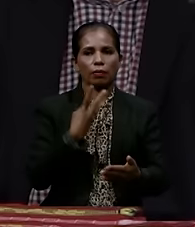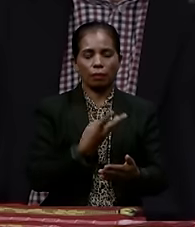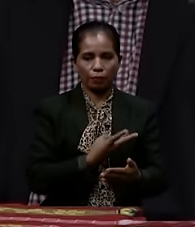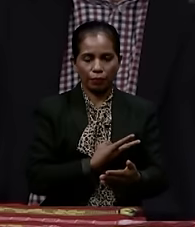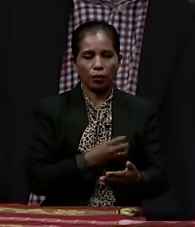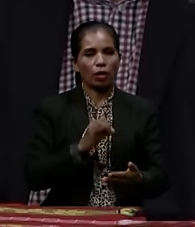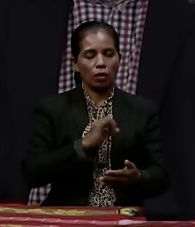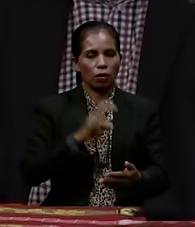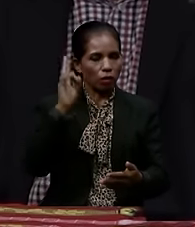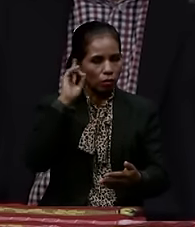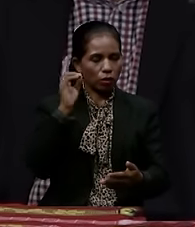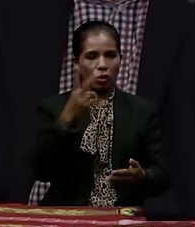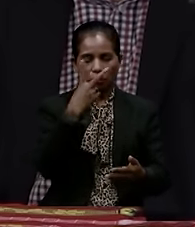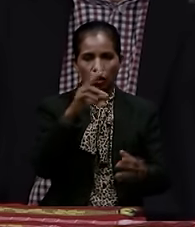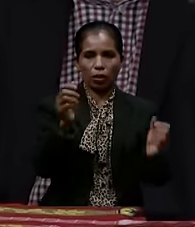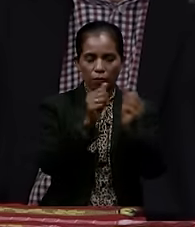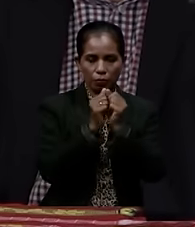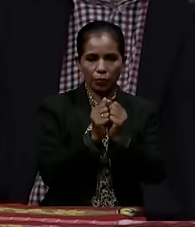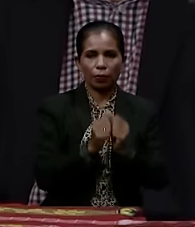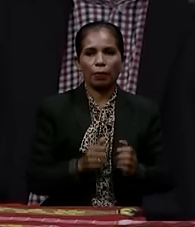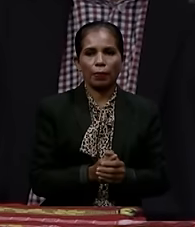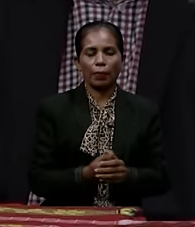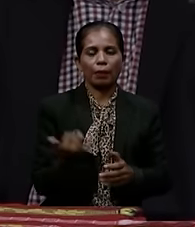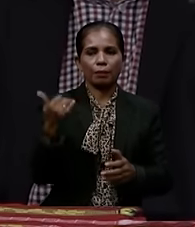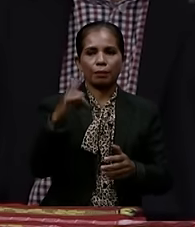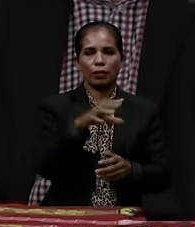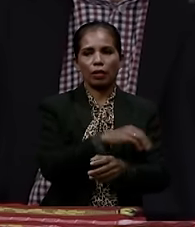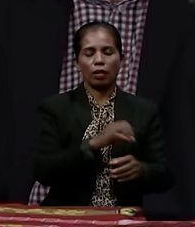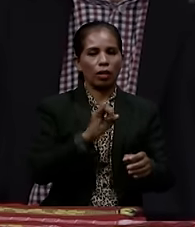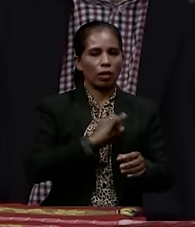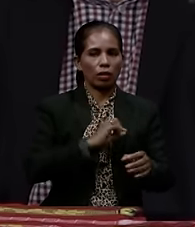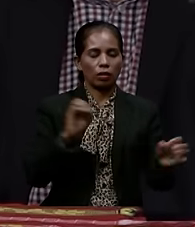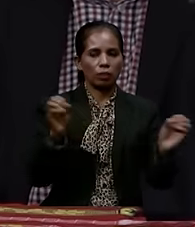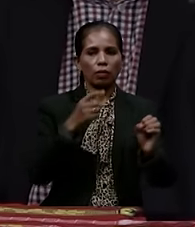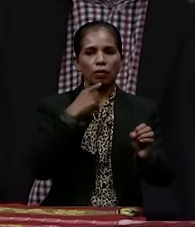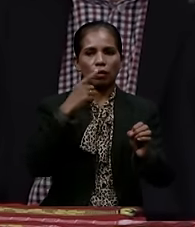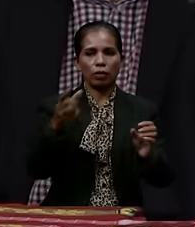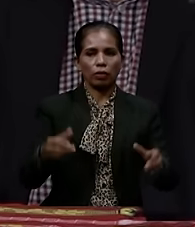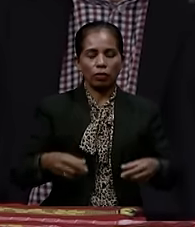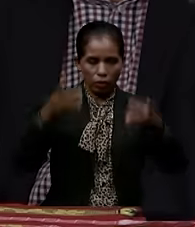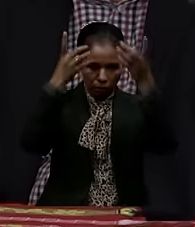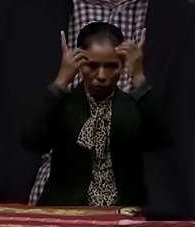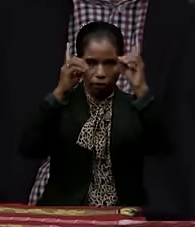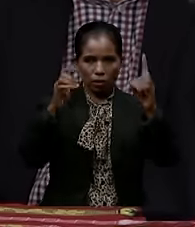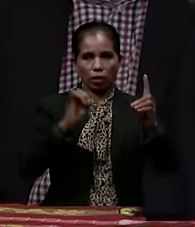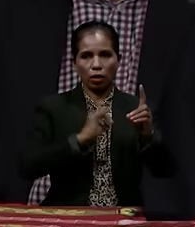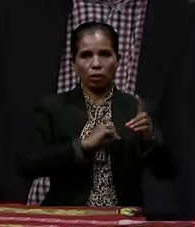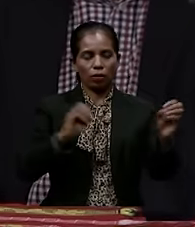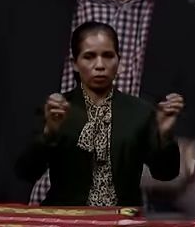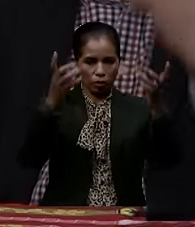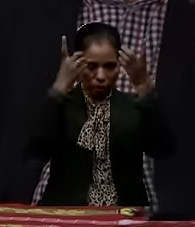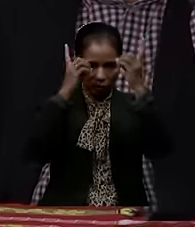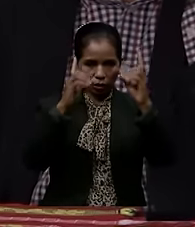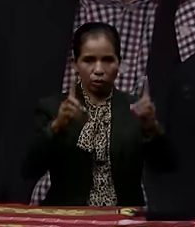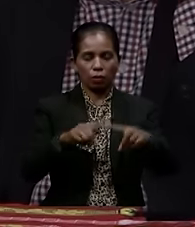hau rona hau akompanya sena situasaun dia hau lahir la bele dia ala fos decisaun tamba hau laus naim ba decisaun mai